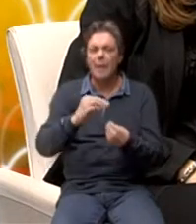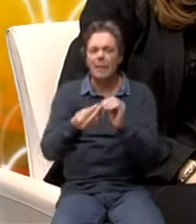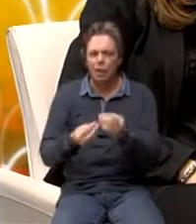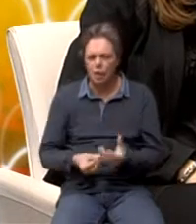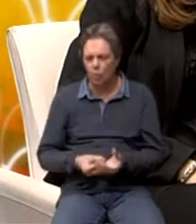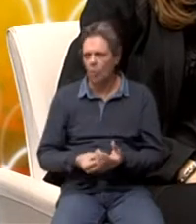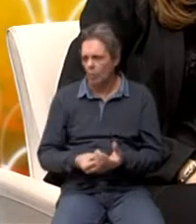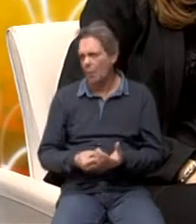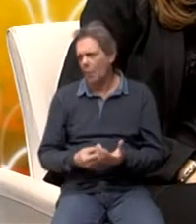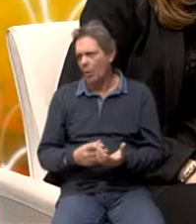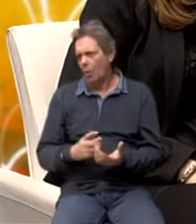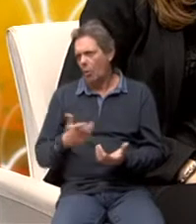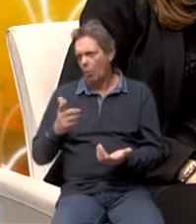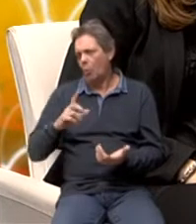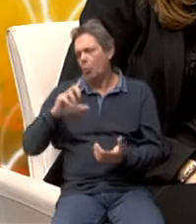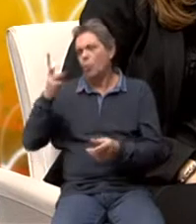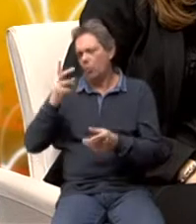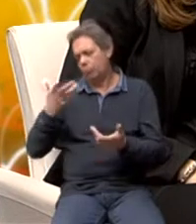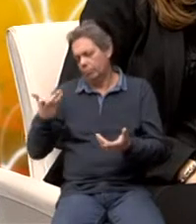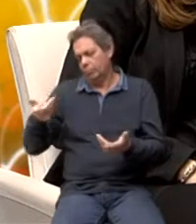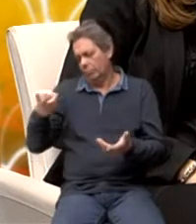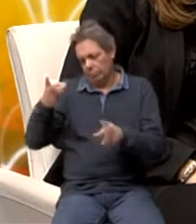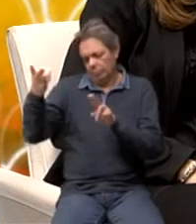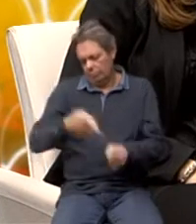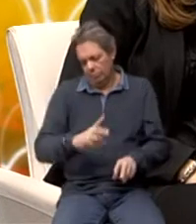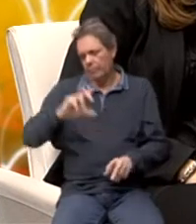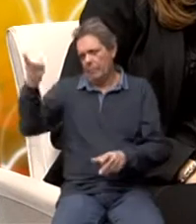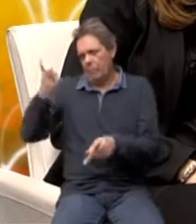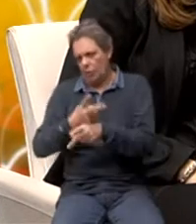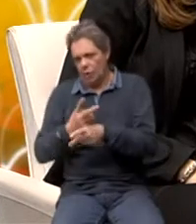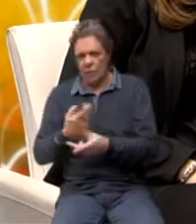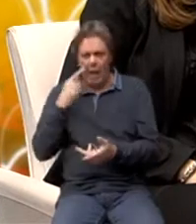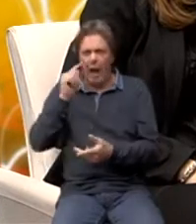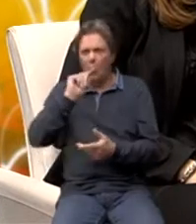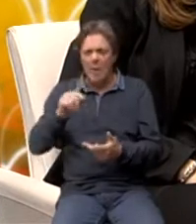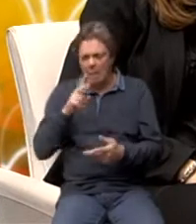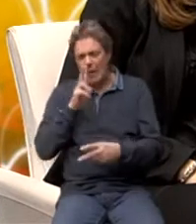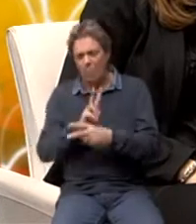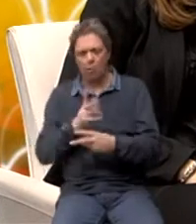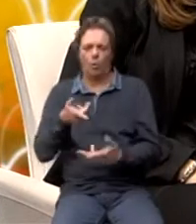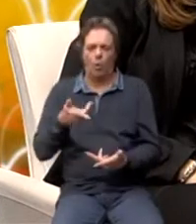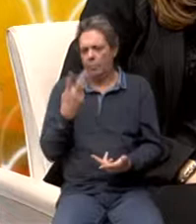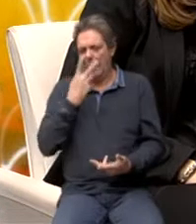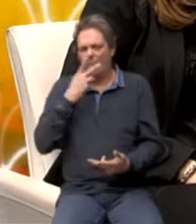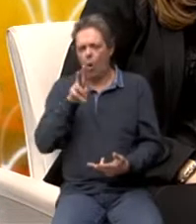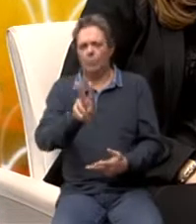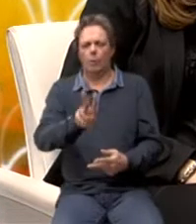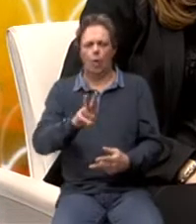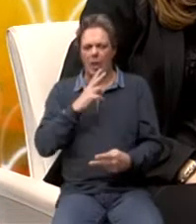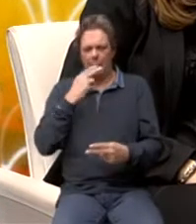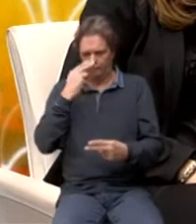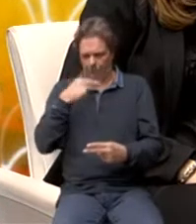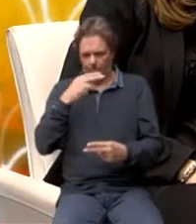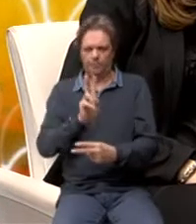recimo u nekoj od drugih zemalja Europske unije, vrlo rijetko, ako nije pitanje monitoringa, se kontrolira. Svaku